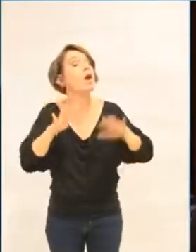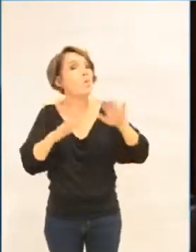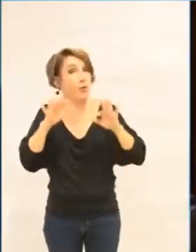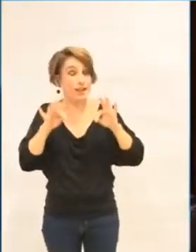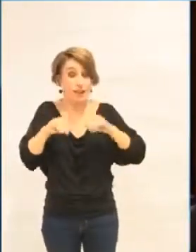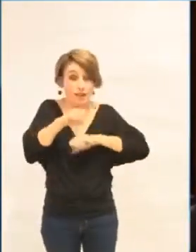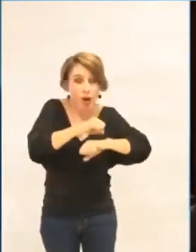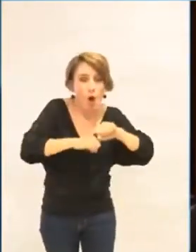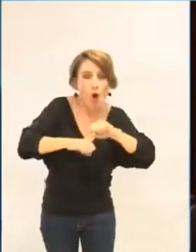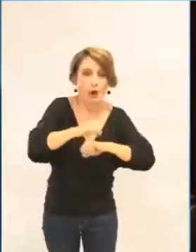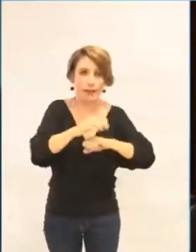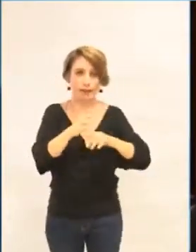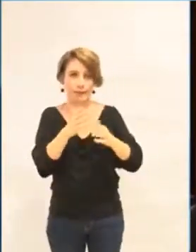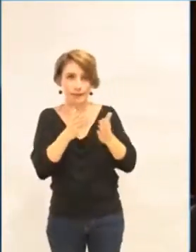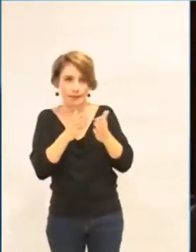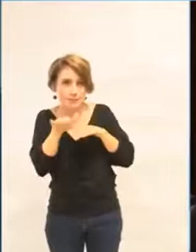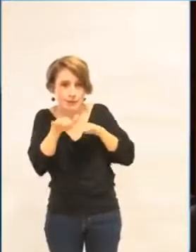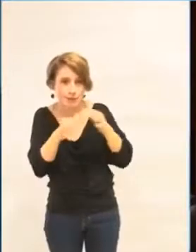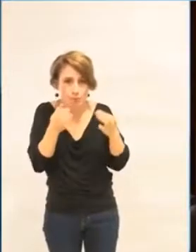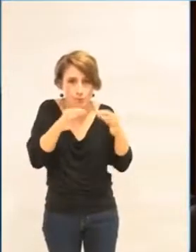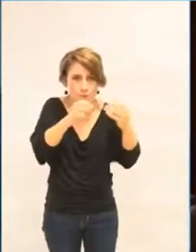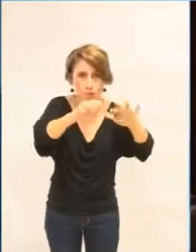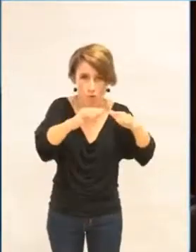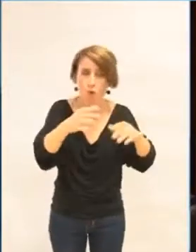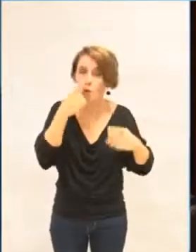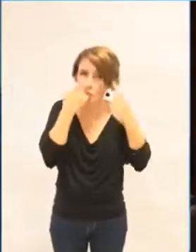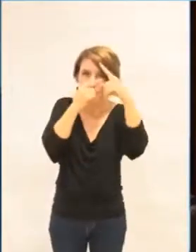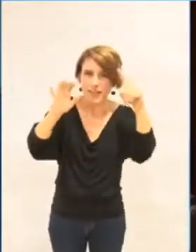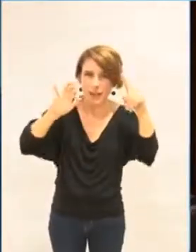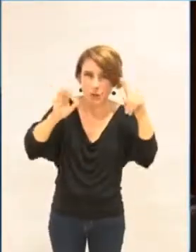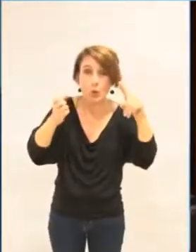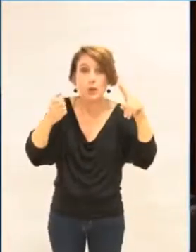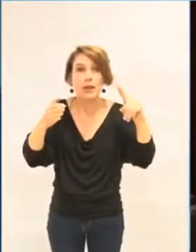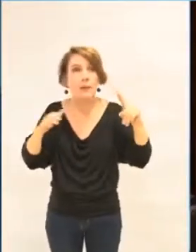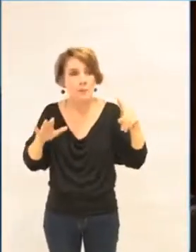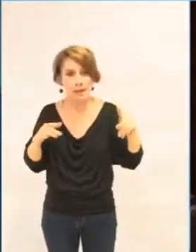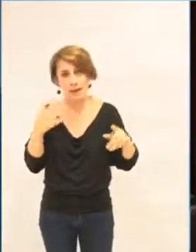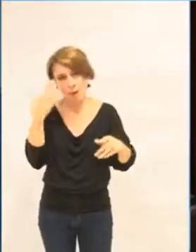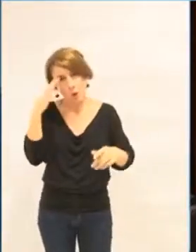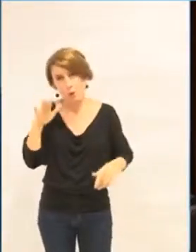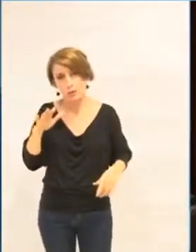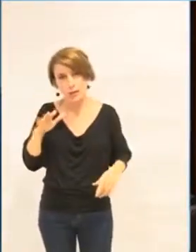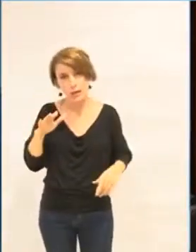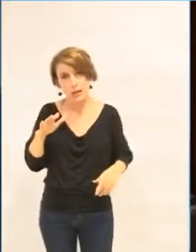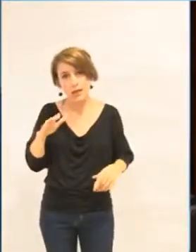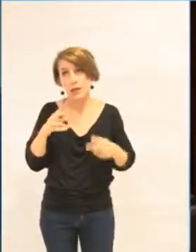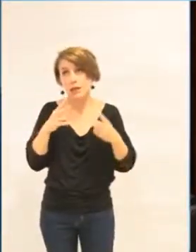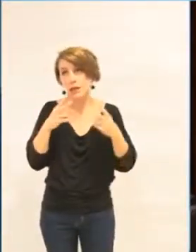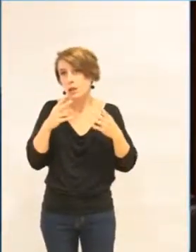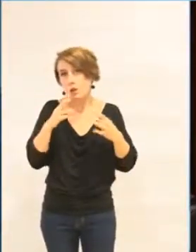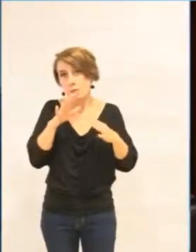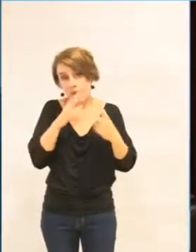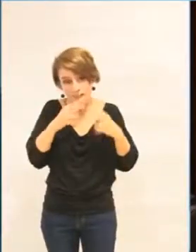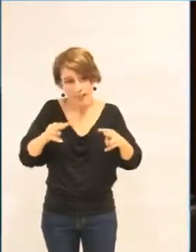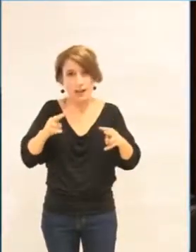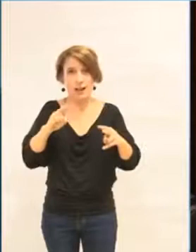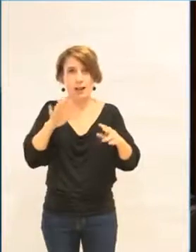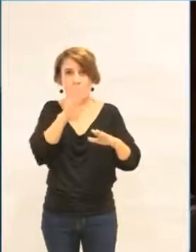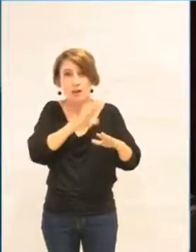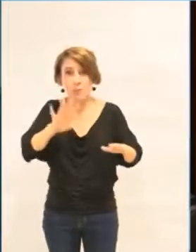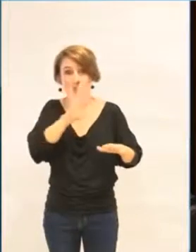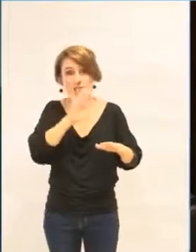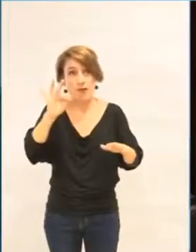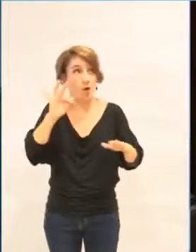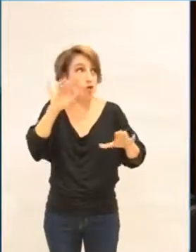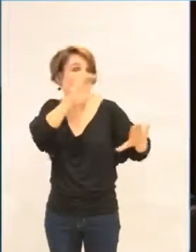sens donné, nous ne pouvons pas faire comme si notre pays, comme notre continent, était aujourd'hui balayé par le vent